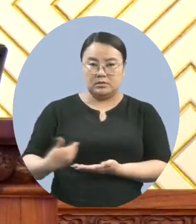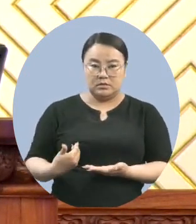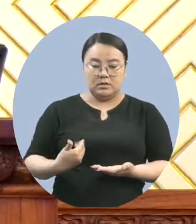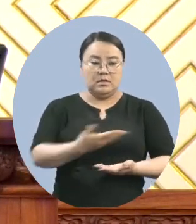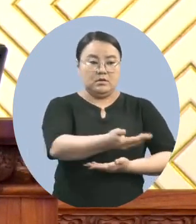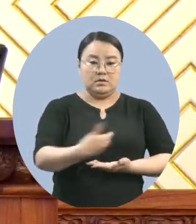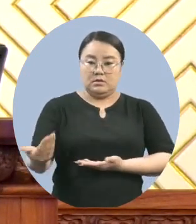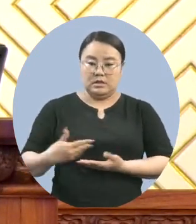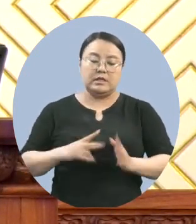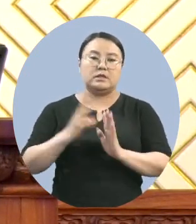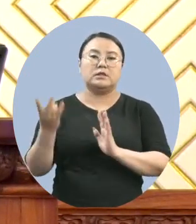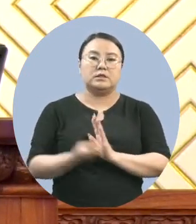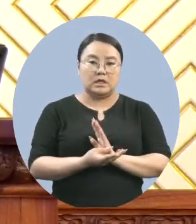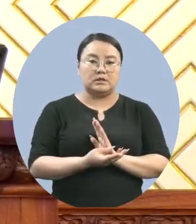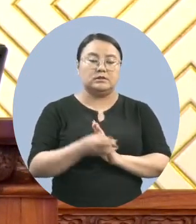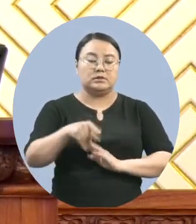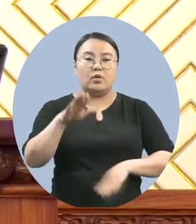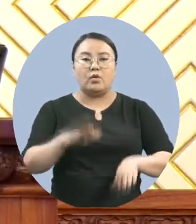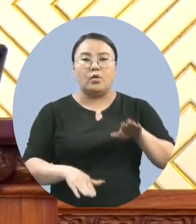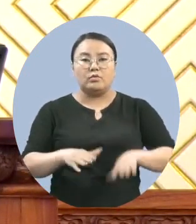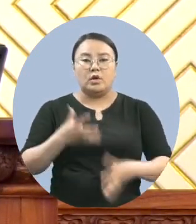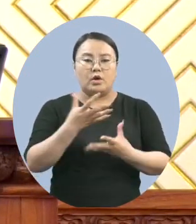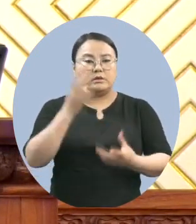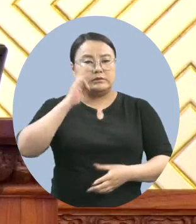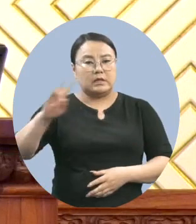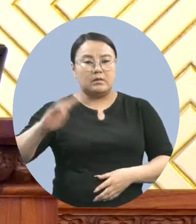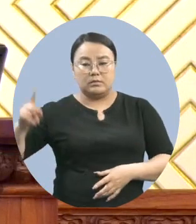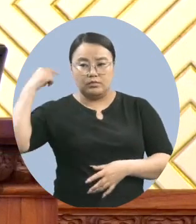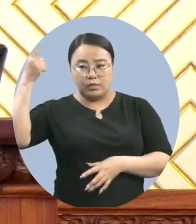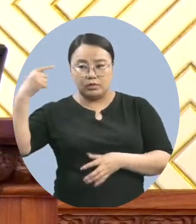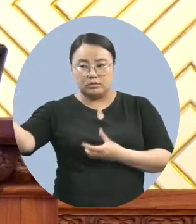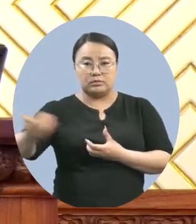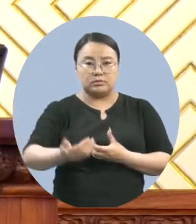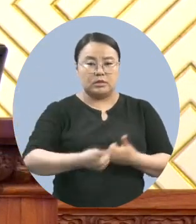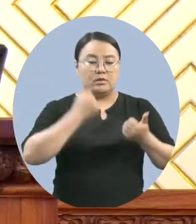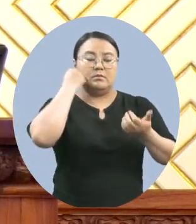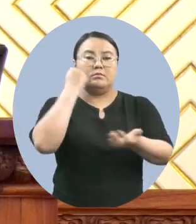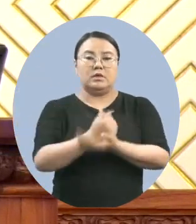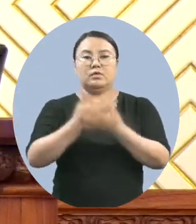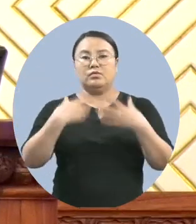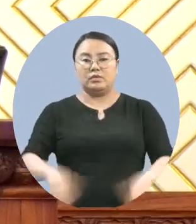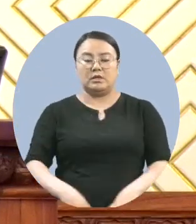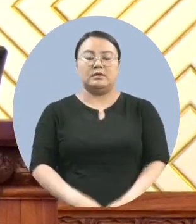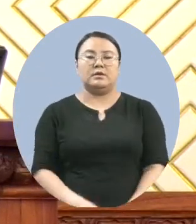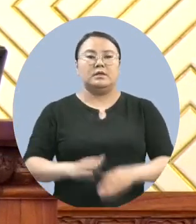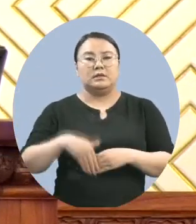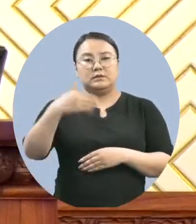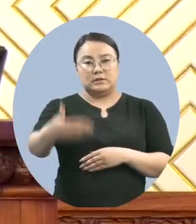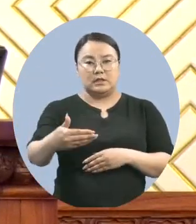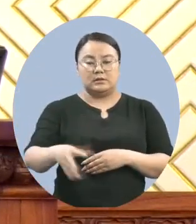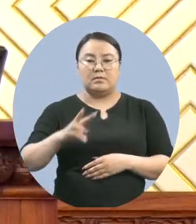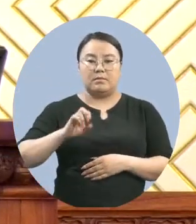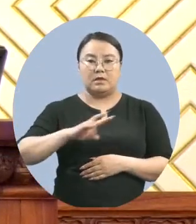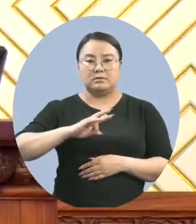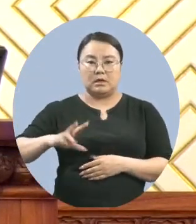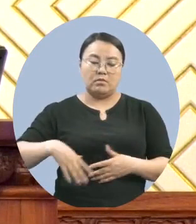нэгтгэсэн ийм хувилбар дээр олон намуудын үзэл бодлыг тусгаж батллаа. Цаашид ирэх баригч